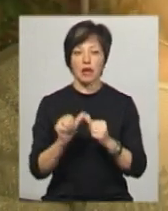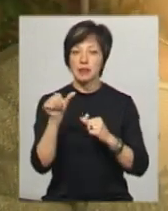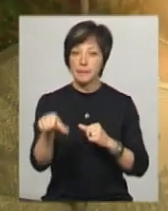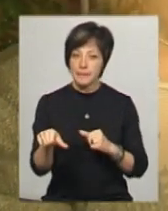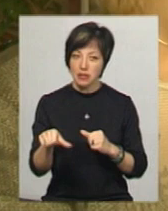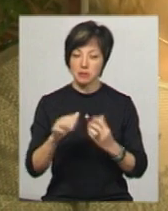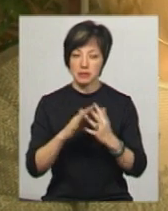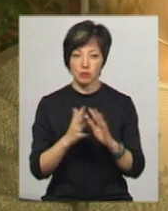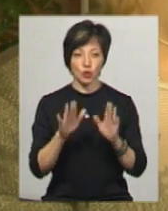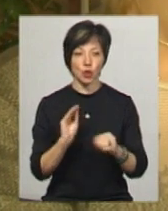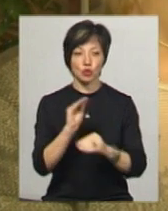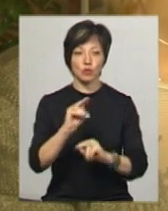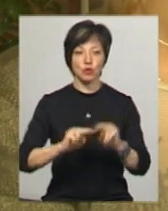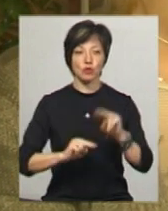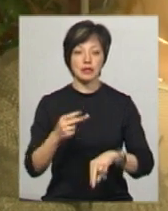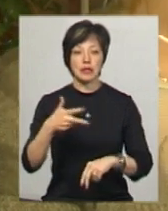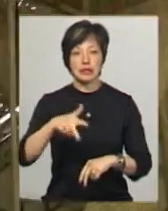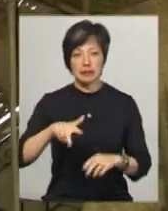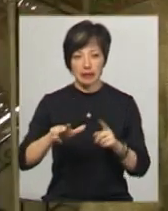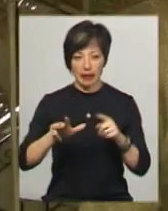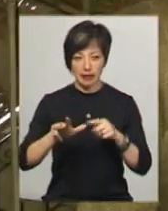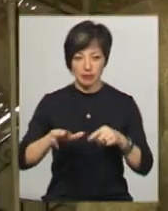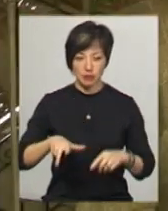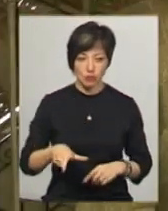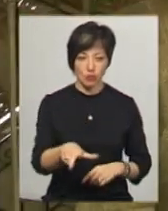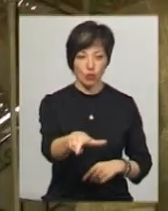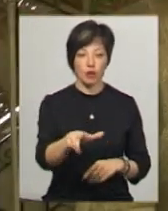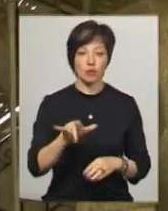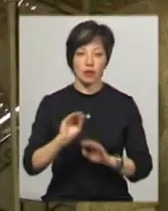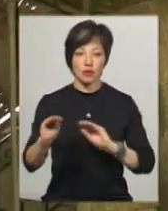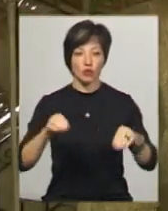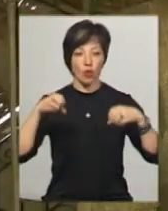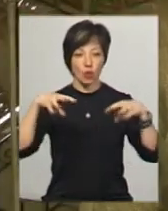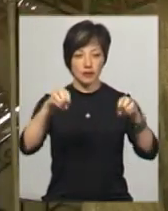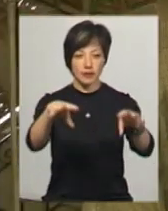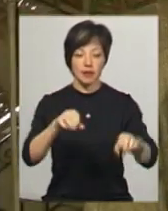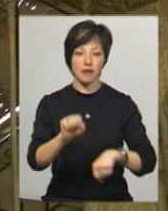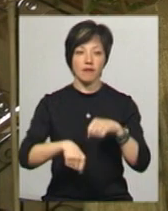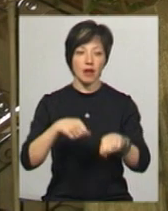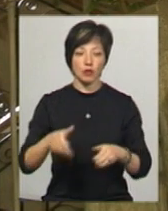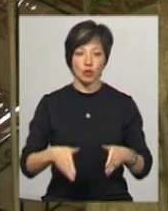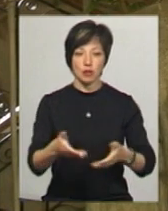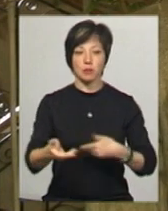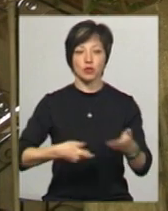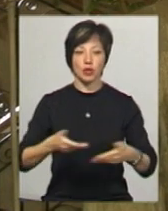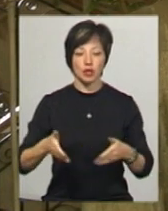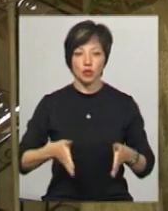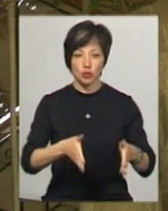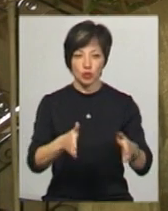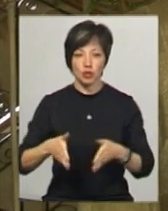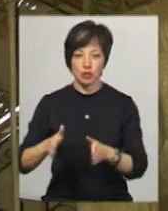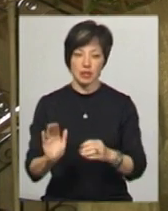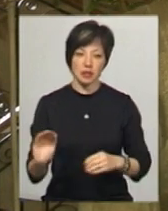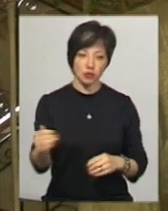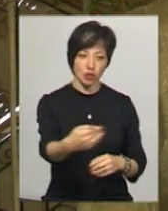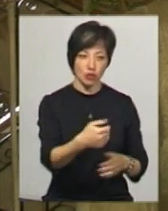межами населених пунктів буде добудовуватися ще третя смуга. Буде влаштовано і освітлення, і велодоріжки, і пішохідні доріжки, і заїзні